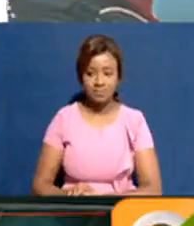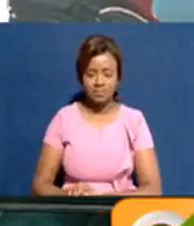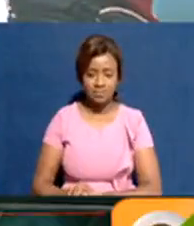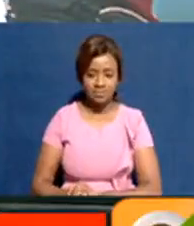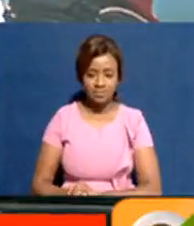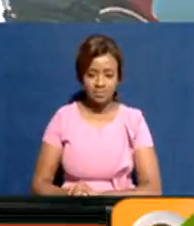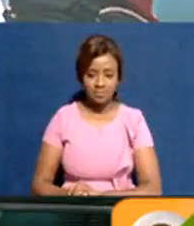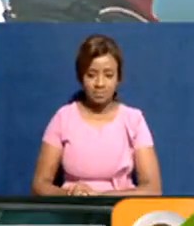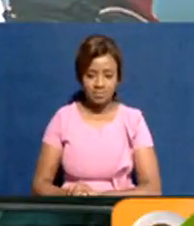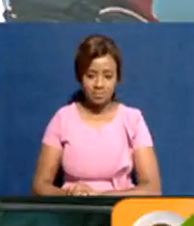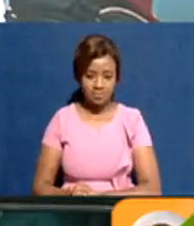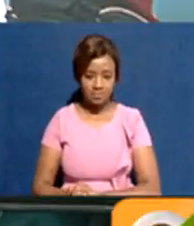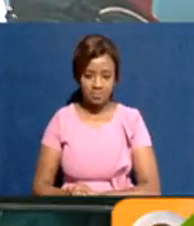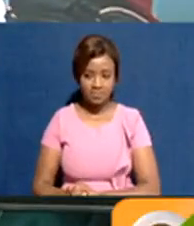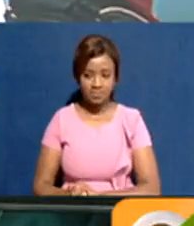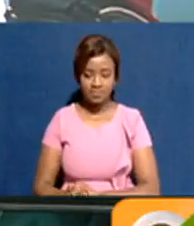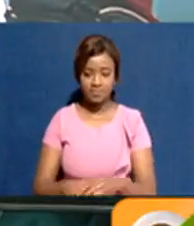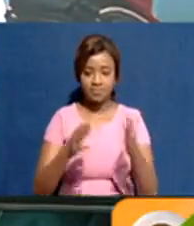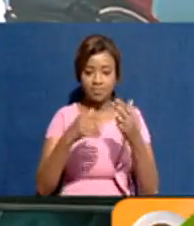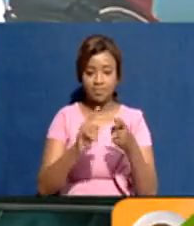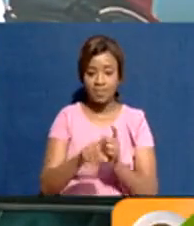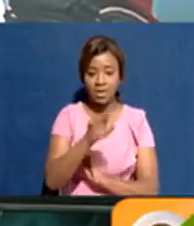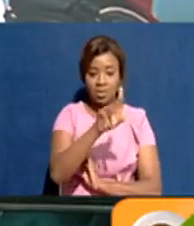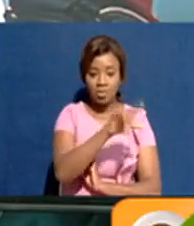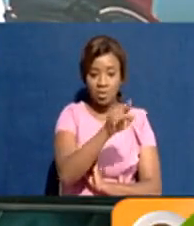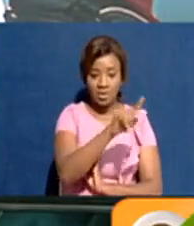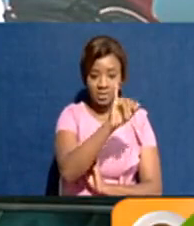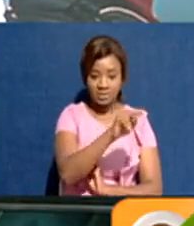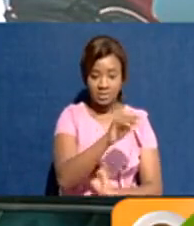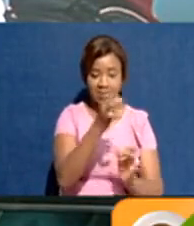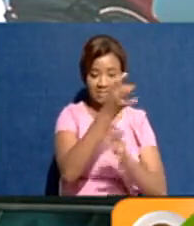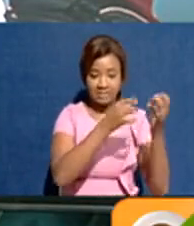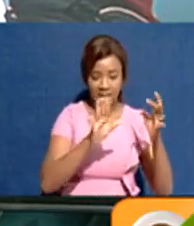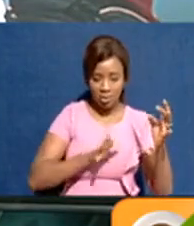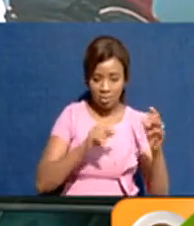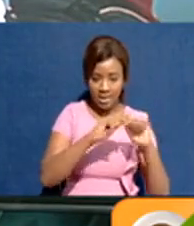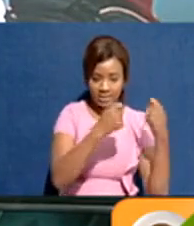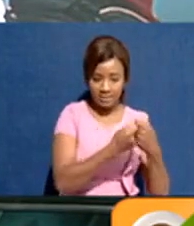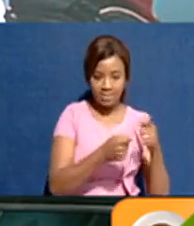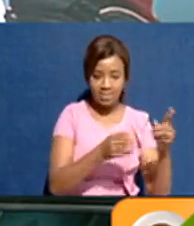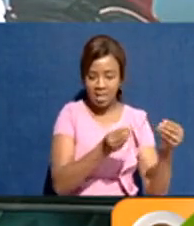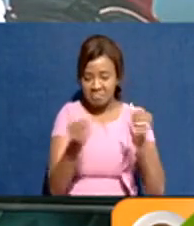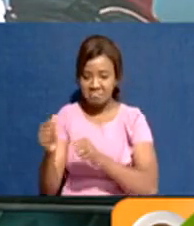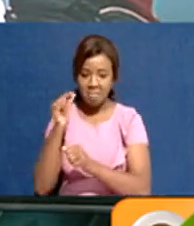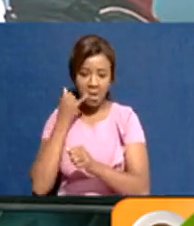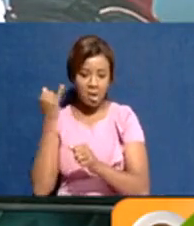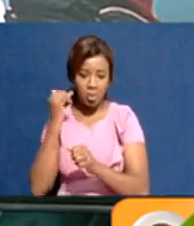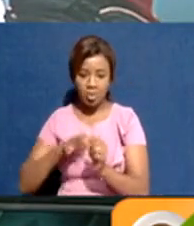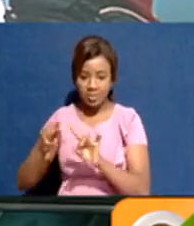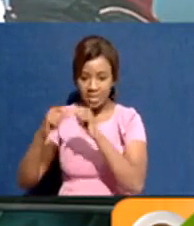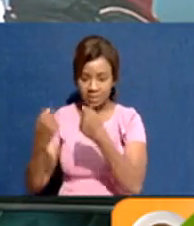Now, it was not all doom and gloom for Ulinzi, as their women's side, Ulinzi Starlets, hammered Nakuru Queens 3-1 to